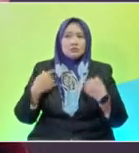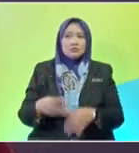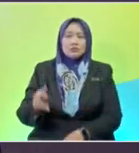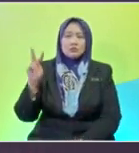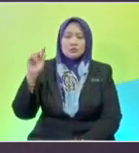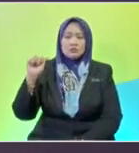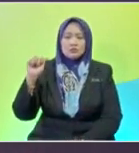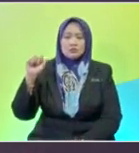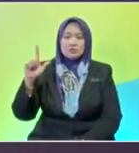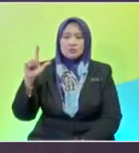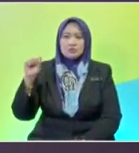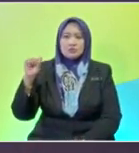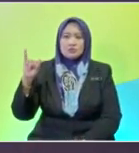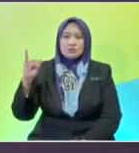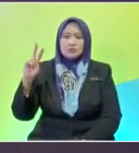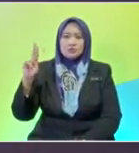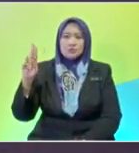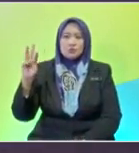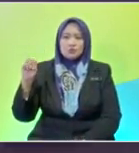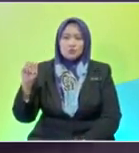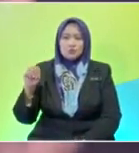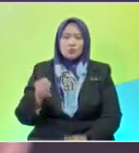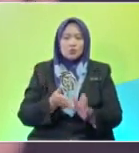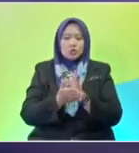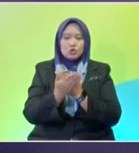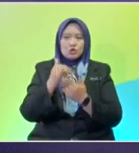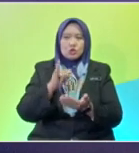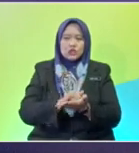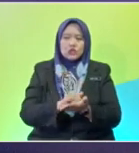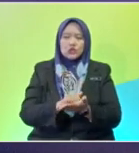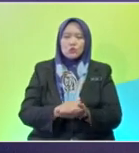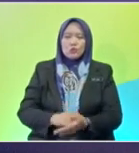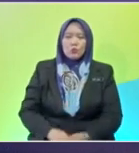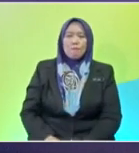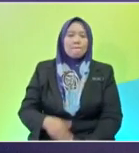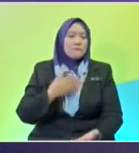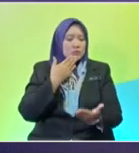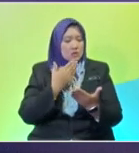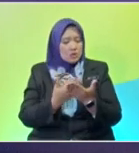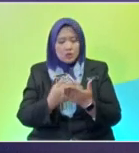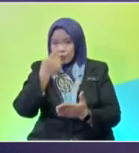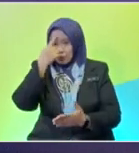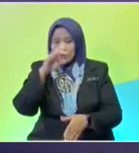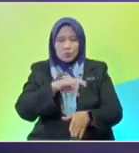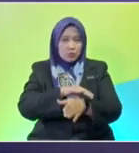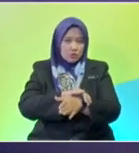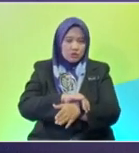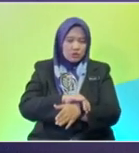kita Oke jadi jatuh kepada makanan bekas ya